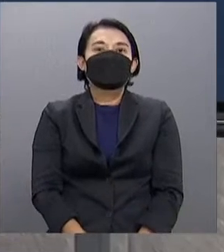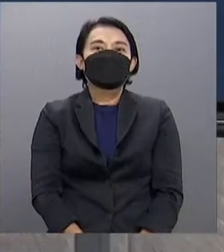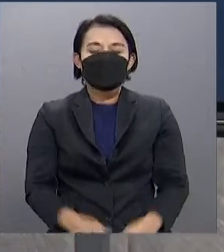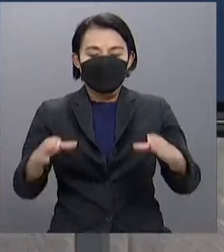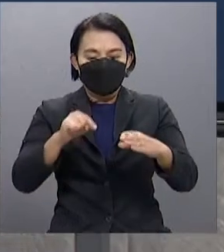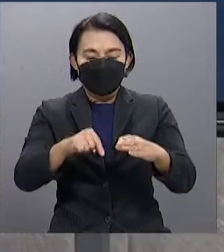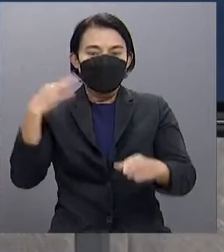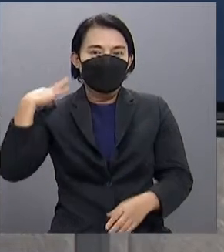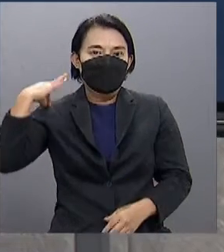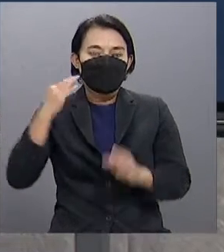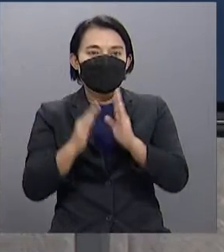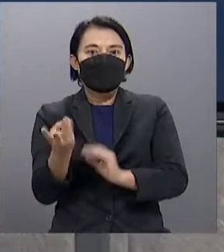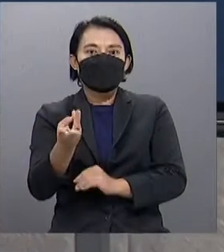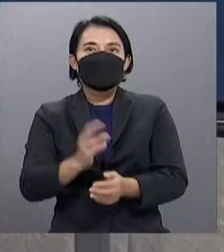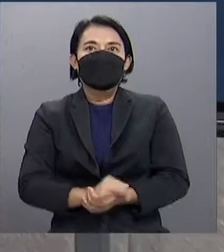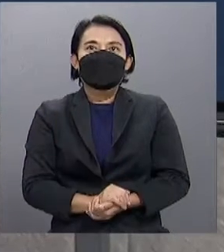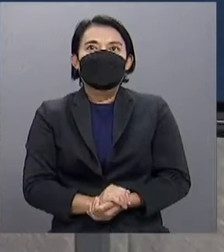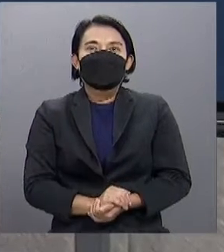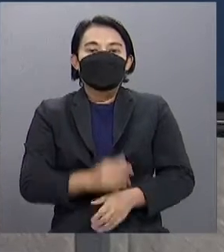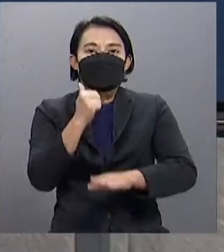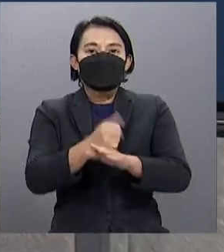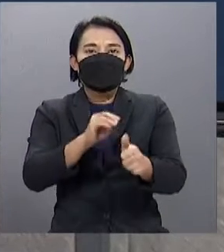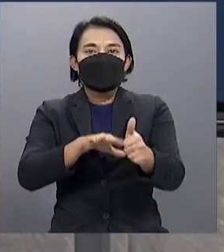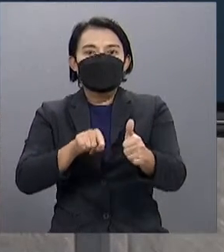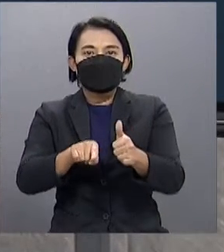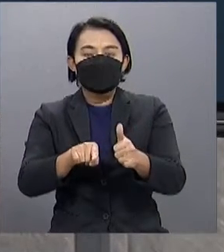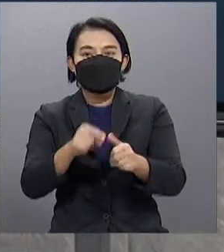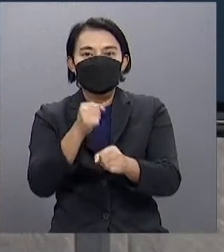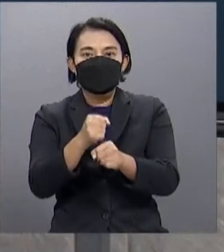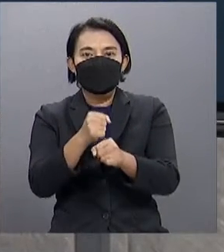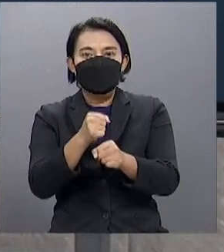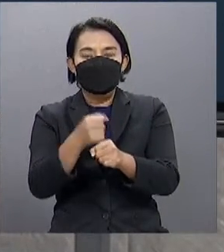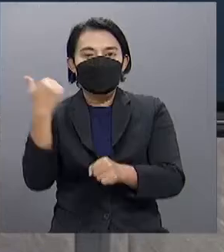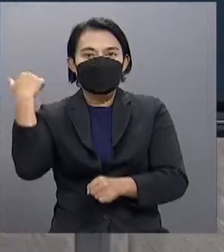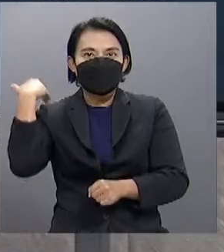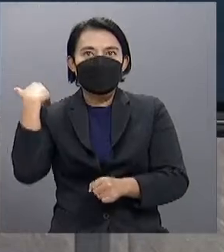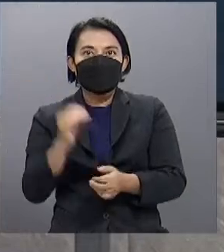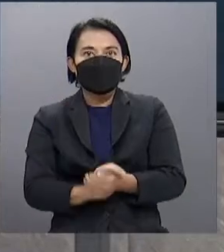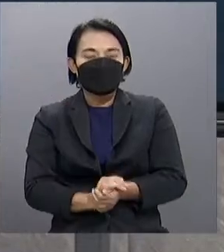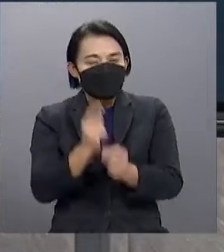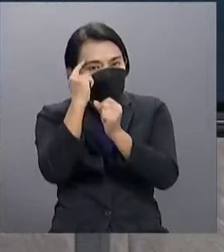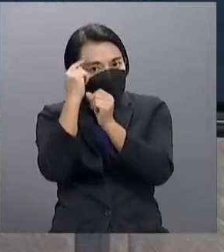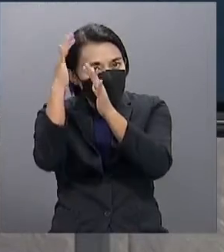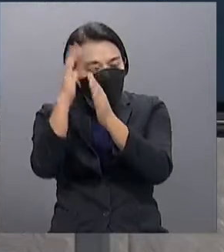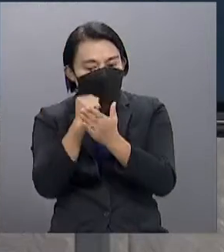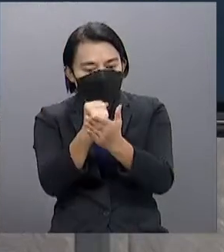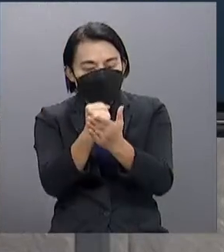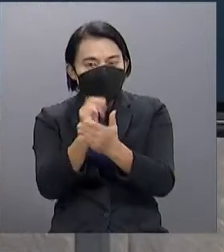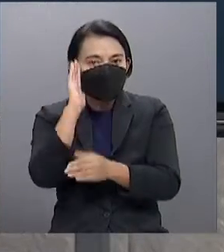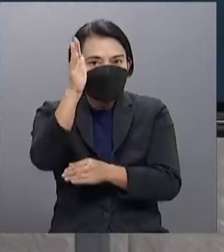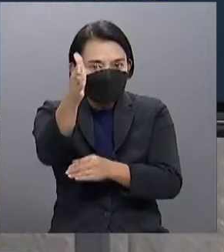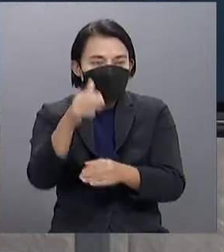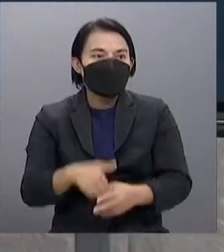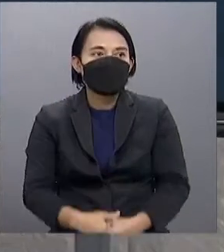มากนะครับดังนั้นแกนนำ 3ประสานที่กำลังจะเกิดขึ้นจึงเป็นอีกความหวังหนึ่งที่จะช่วยเหลือกันในระยะยาวนะครับที่ว่า